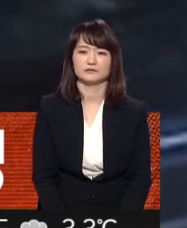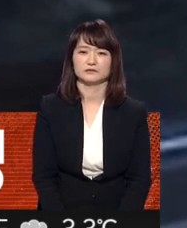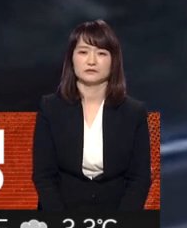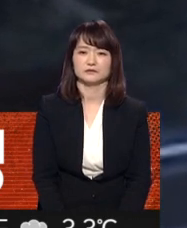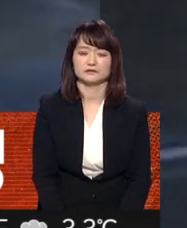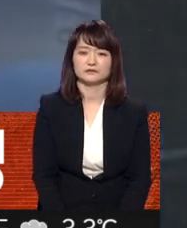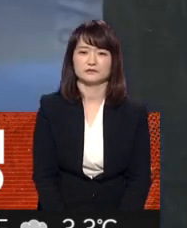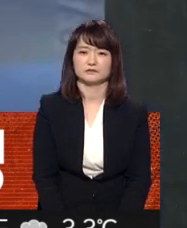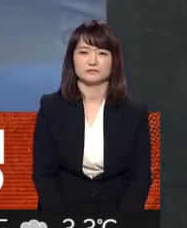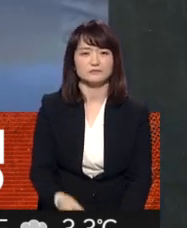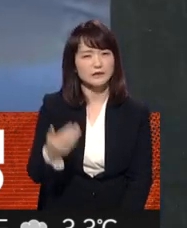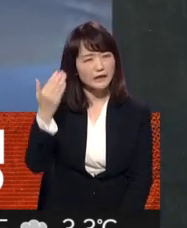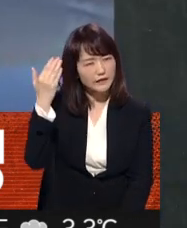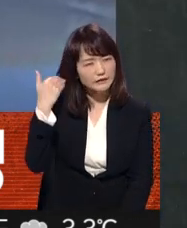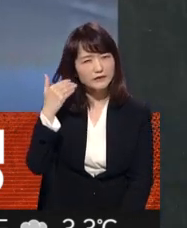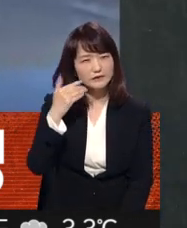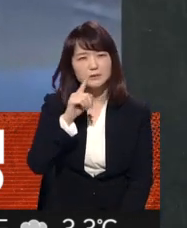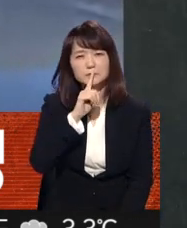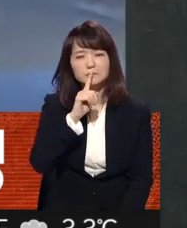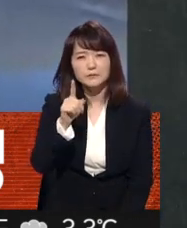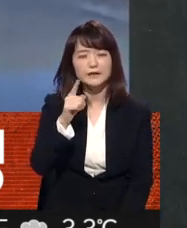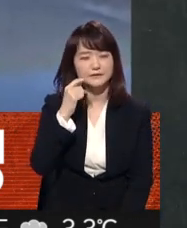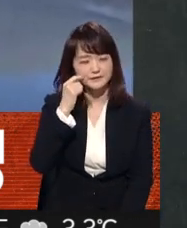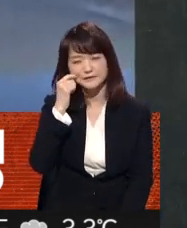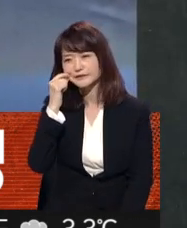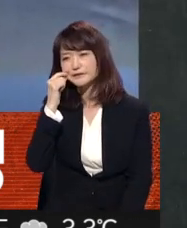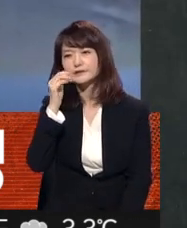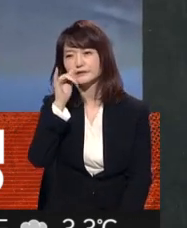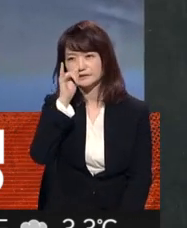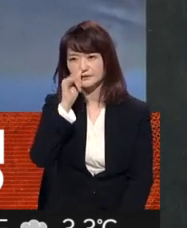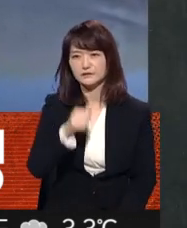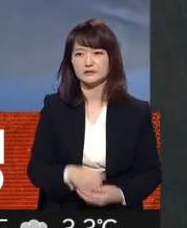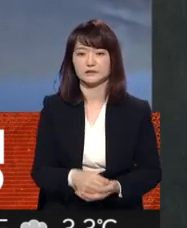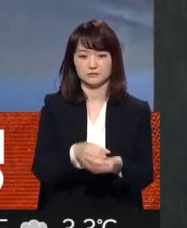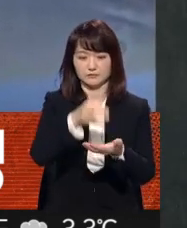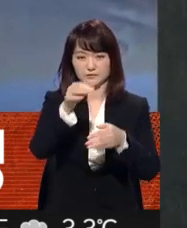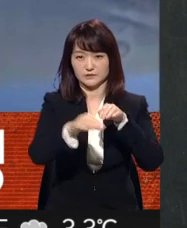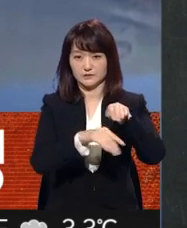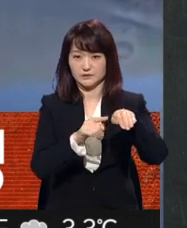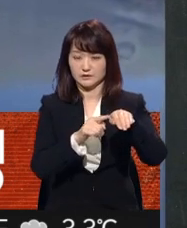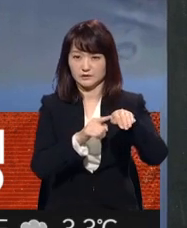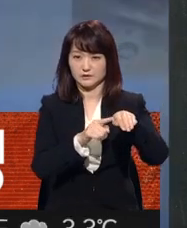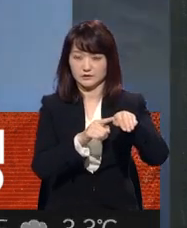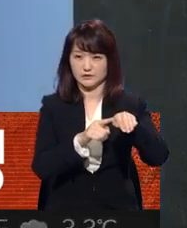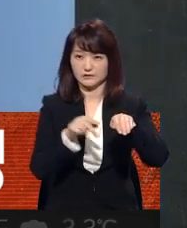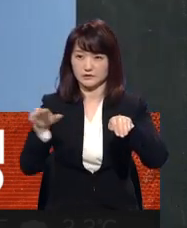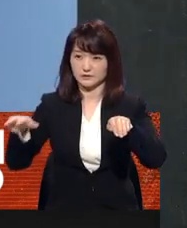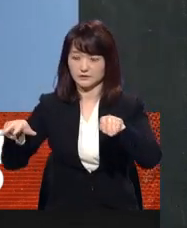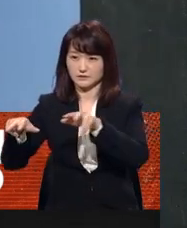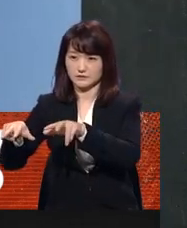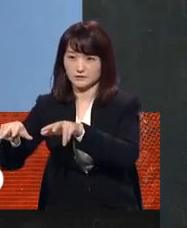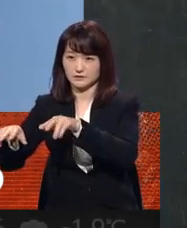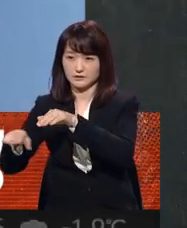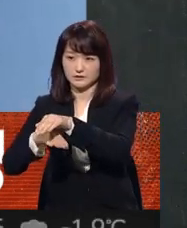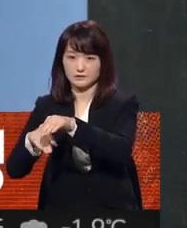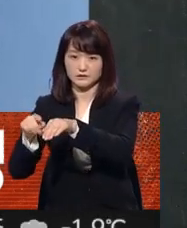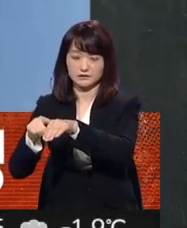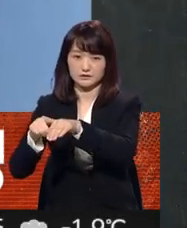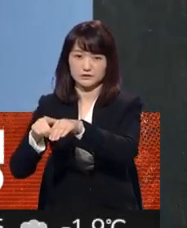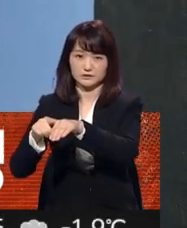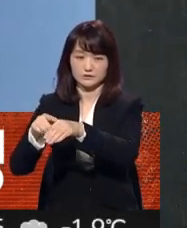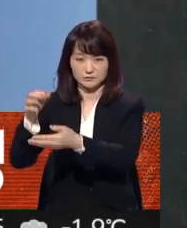그때는 이제 그게 좀 유행을 했기 때문에 야타 쪽이랬는데 저 정도 그랜저 지금은 조금 약한데 당시 각 그랜저는 상당히